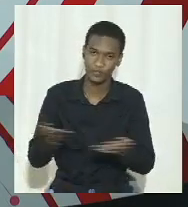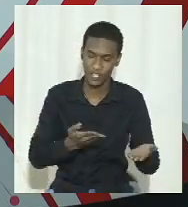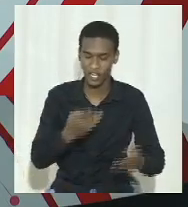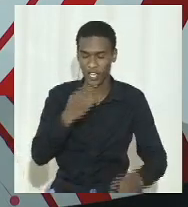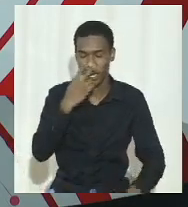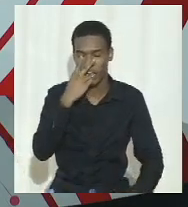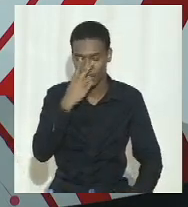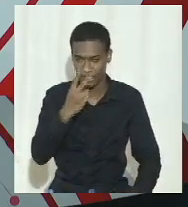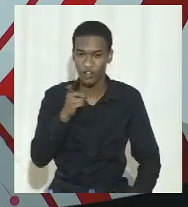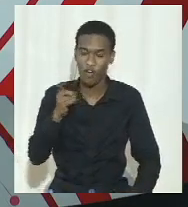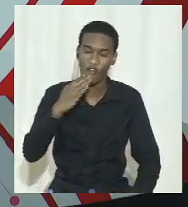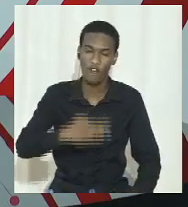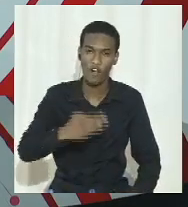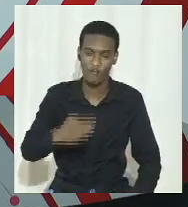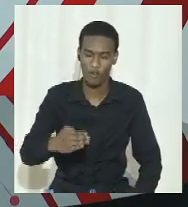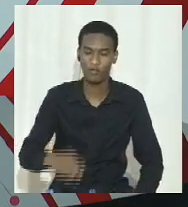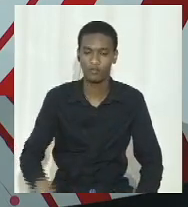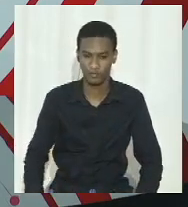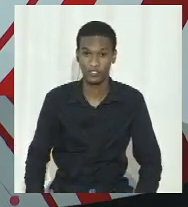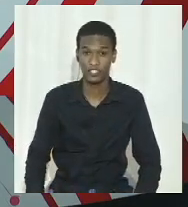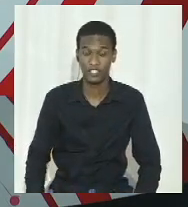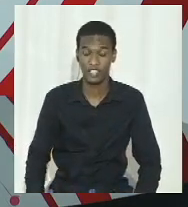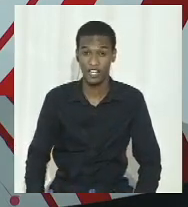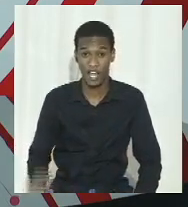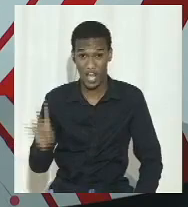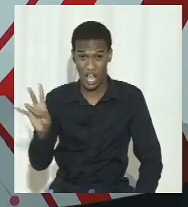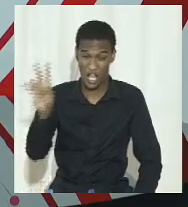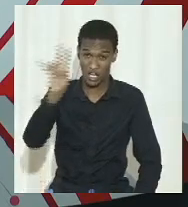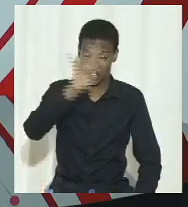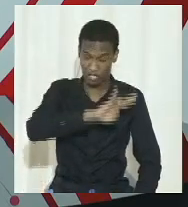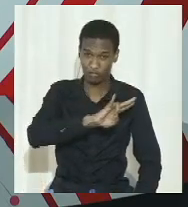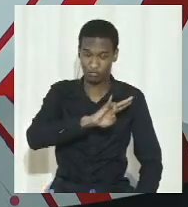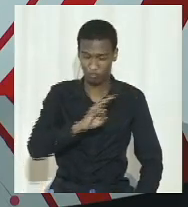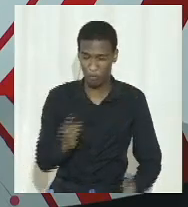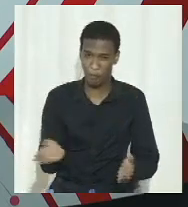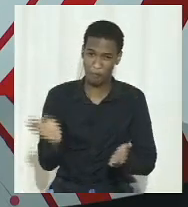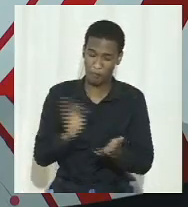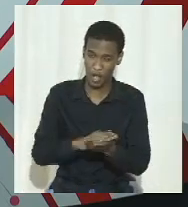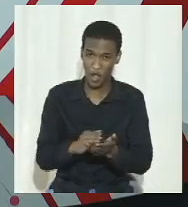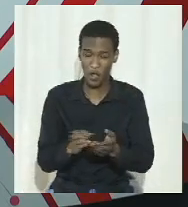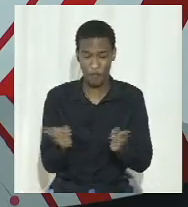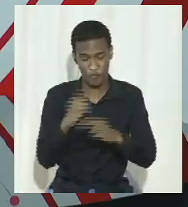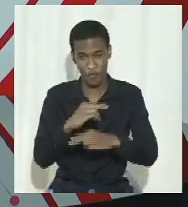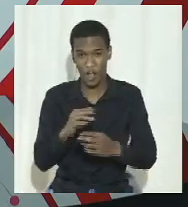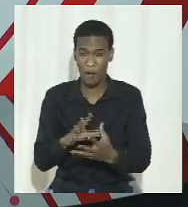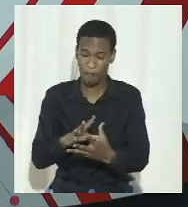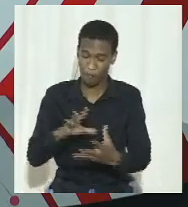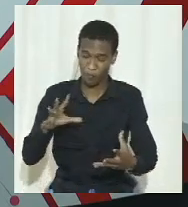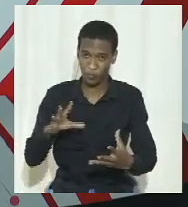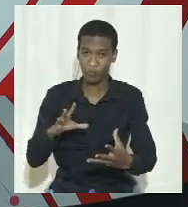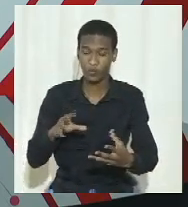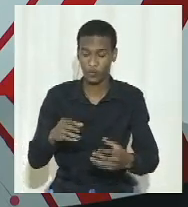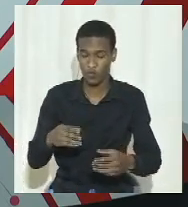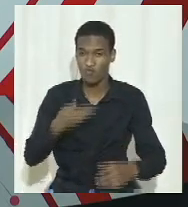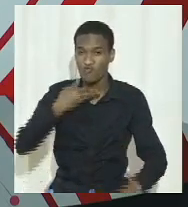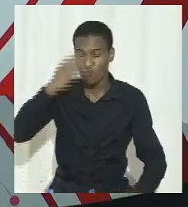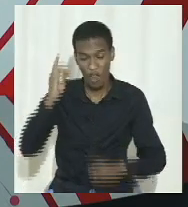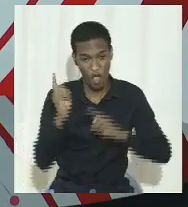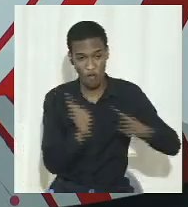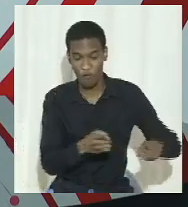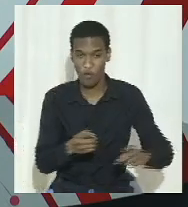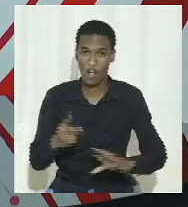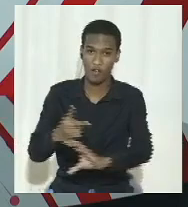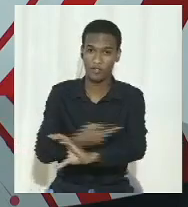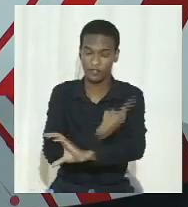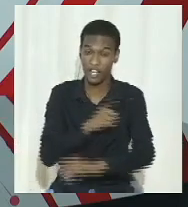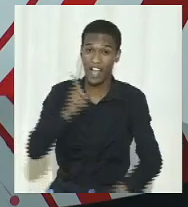izany tato anatin'ny herinandro vitsy somary niakatra anisan'ny olona mitondra ny tsy mikaretina coronavirus